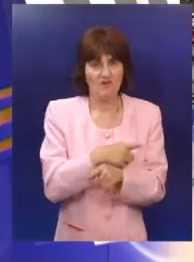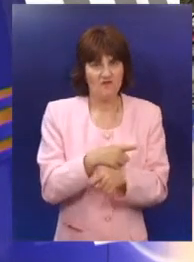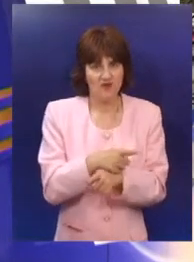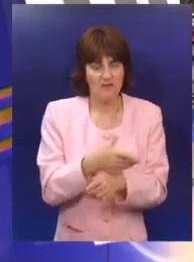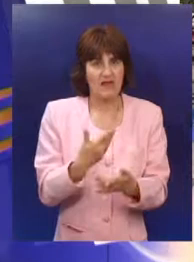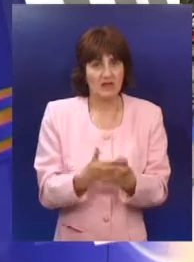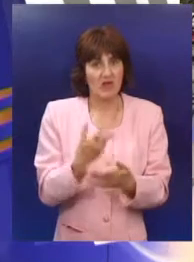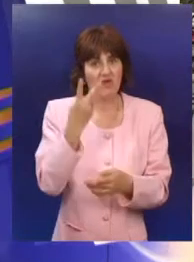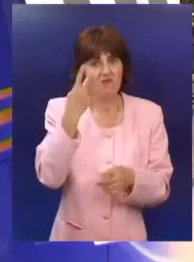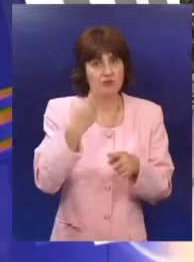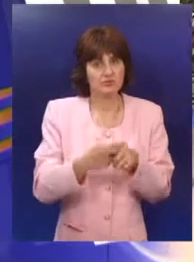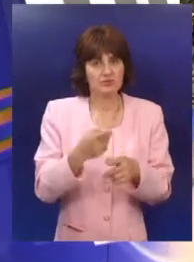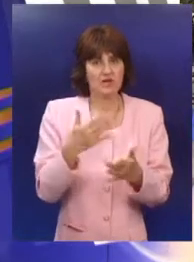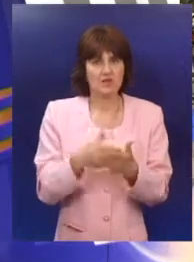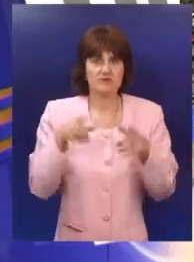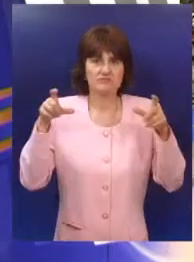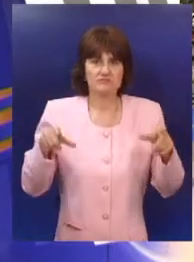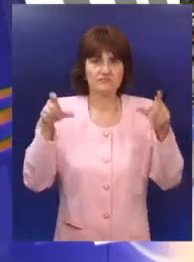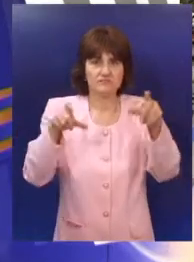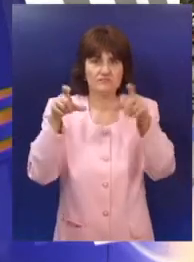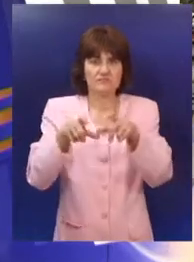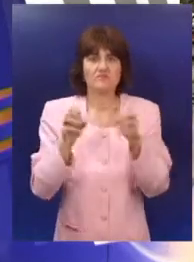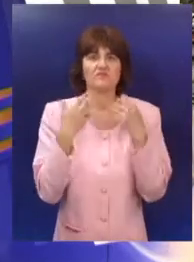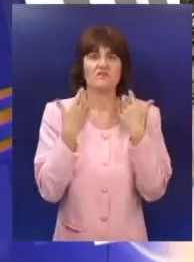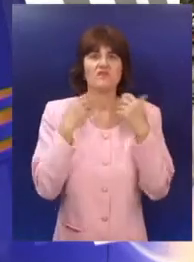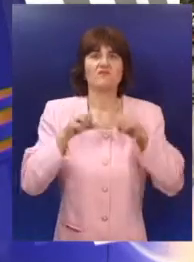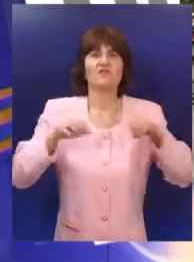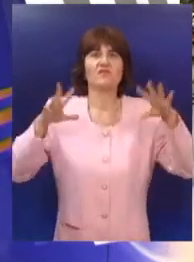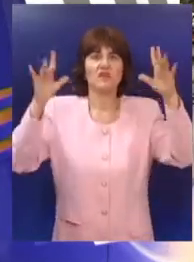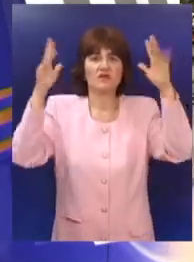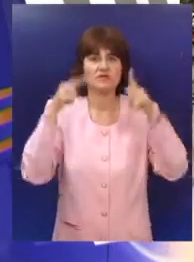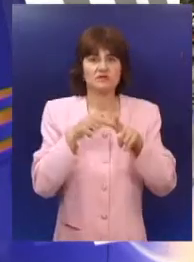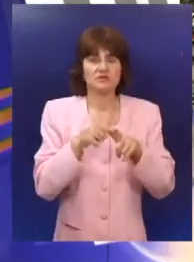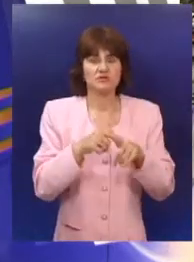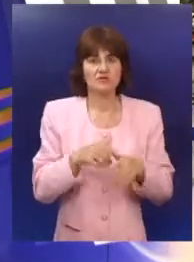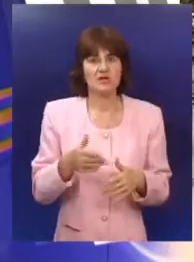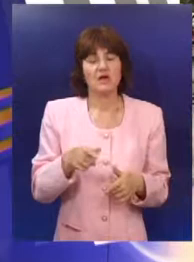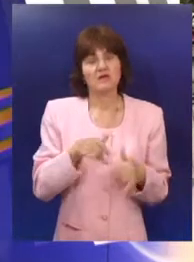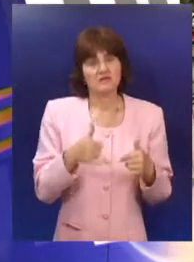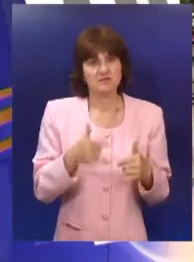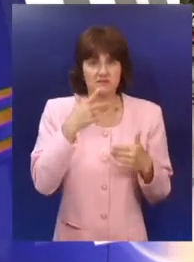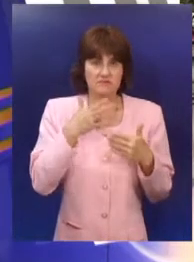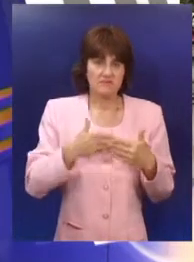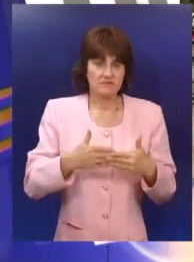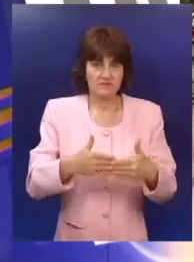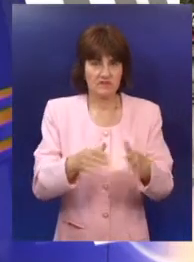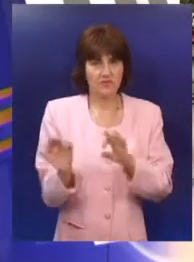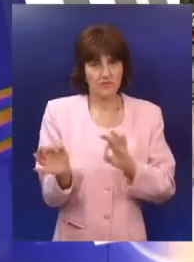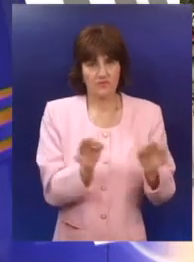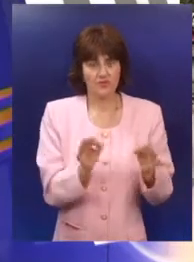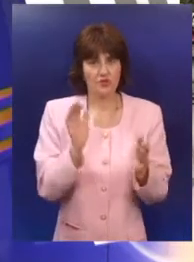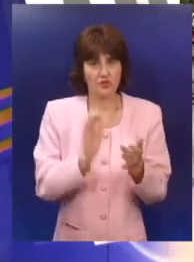razloga izvršeno je već dva tretiranja krpelja, što je neuobičajeno u tom smislu da je do sada bilo dovoljno jedno tretiranje. Evo za